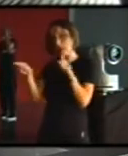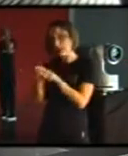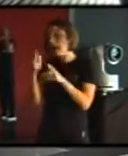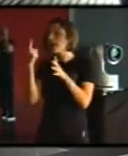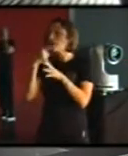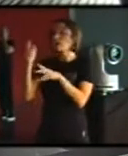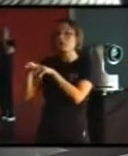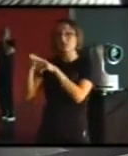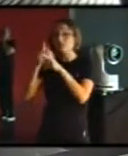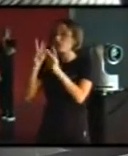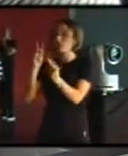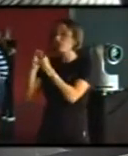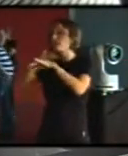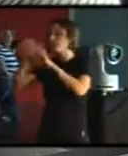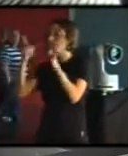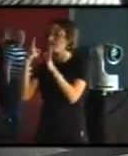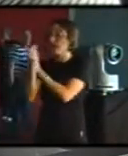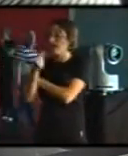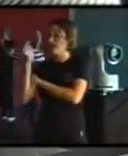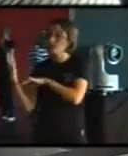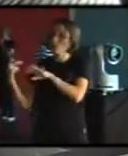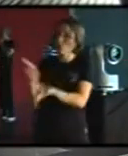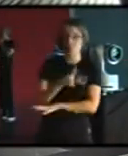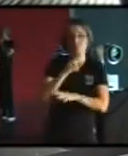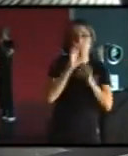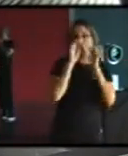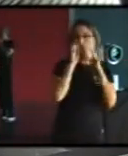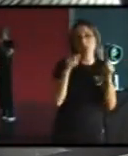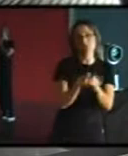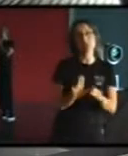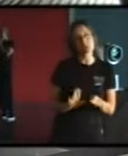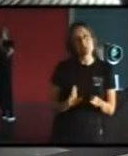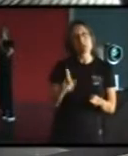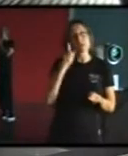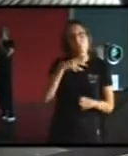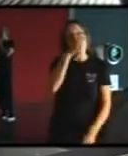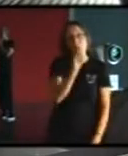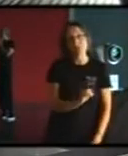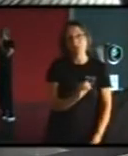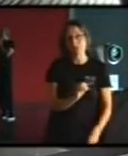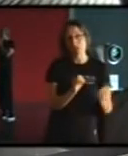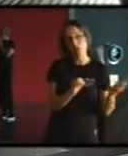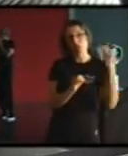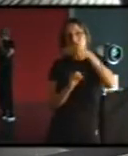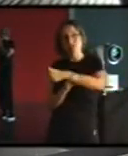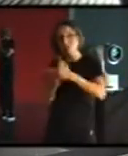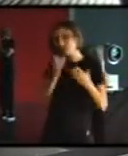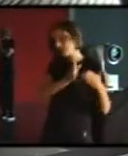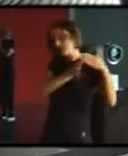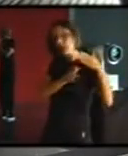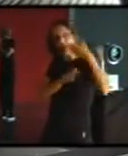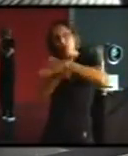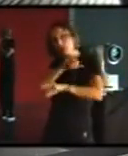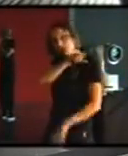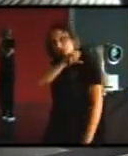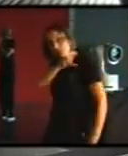partant et en sortant. Parce que pour sortir et pour faire sortir les visiteurs de l'Ouest, donc ceux qui n'étaient pas